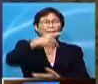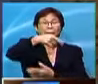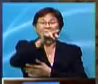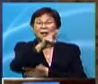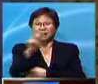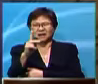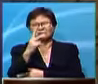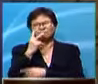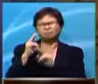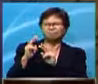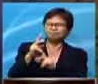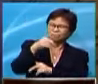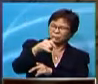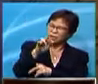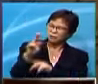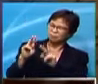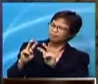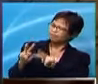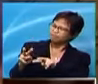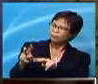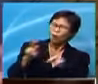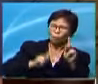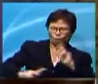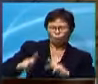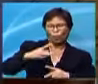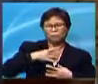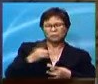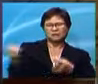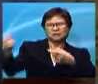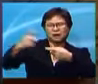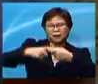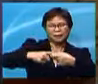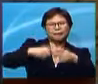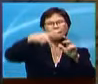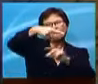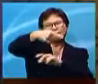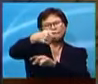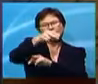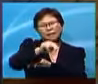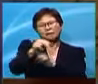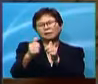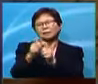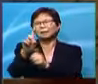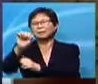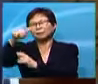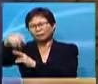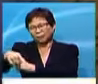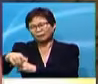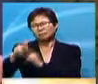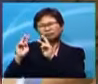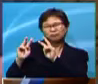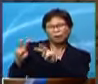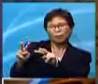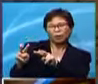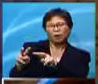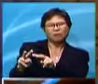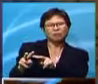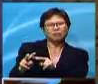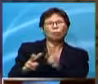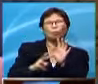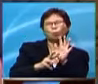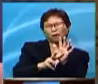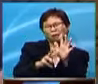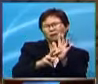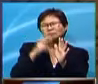nampak gayanya orang lebih kaitkan Pan dengan dap lebih nampak kepada proksi lebih